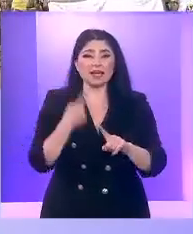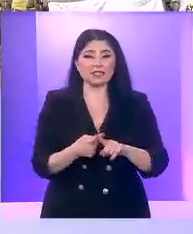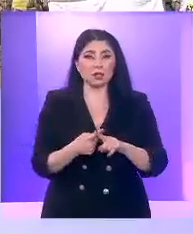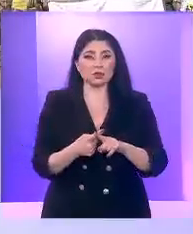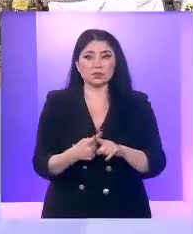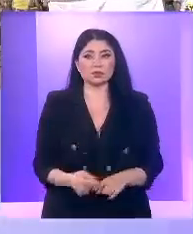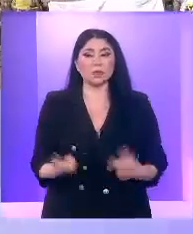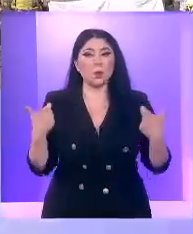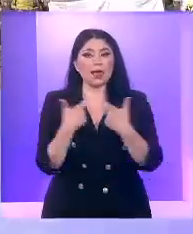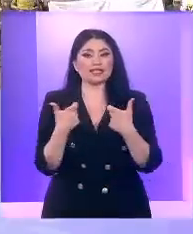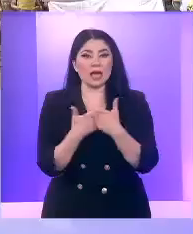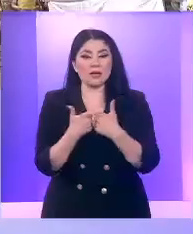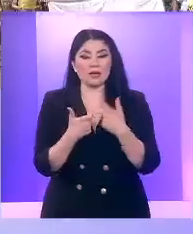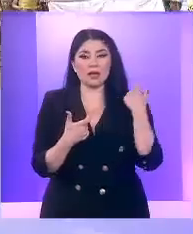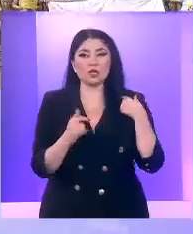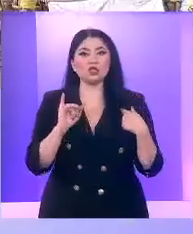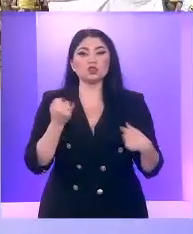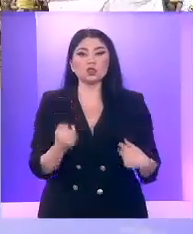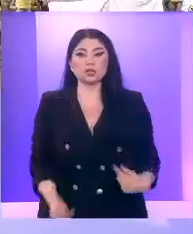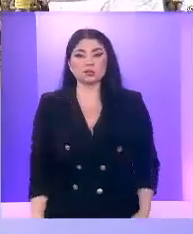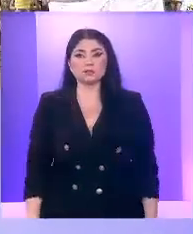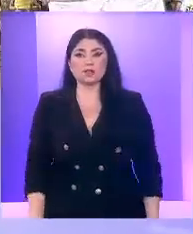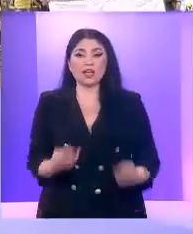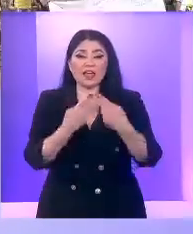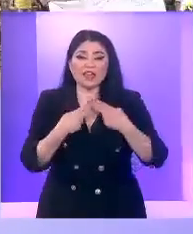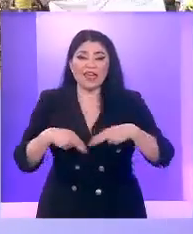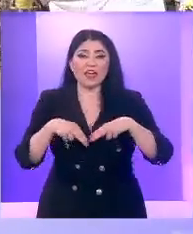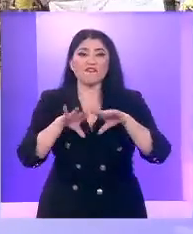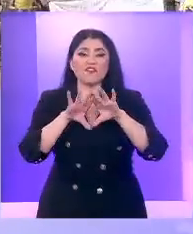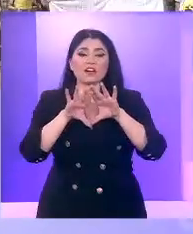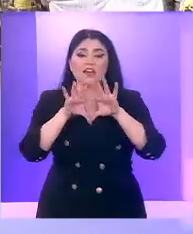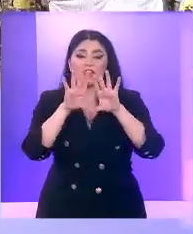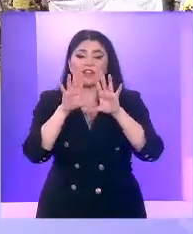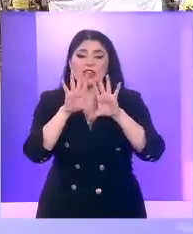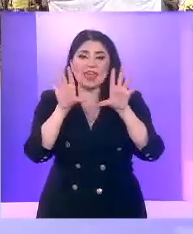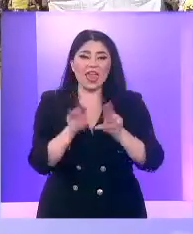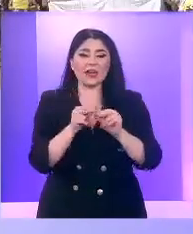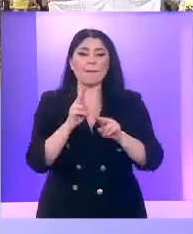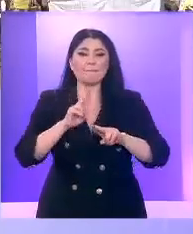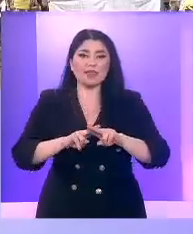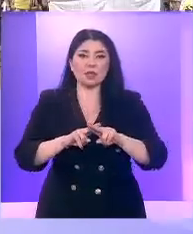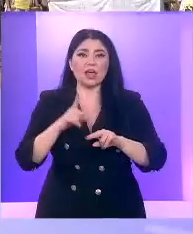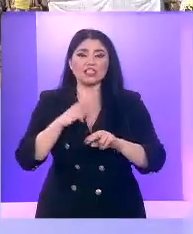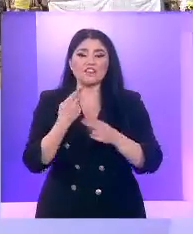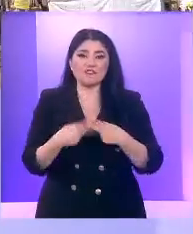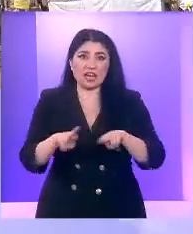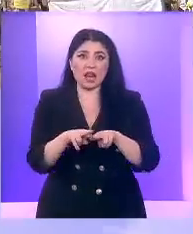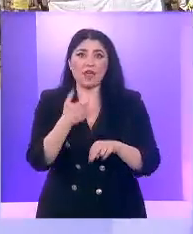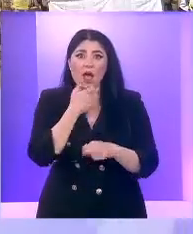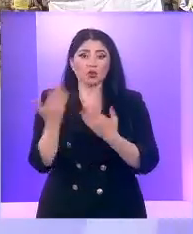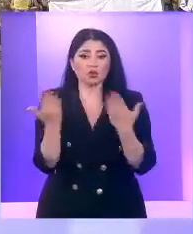cu examenele și cu încheierea mediilor, pentru că știm, este final de an